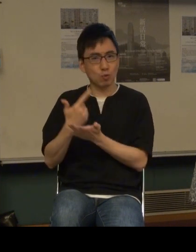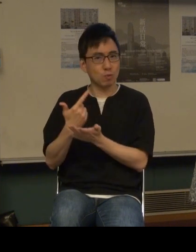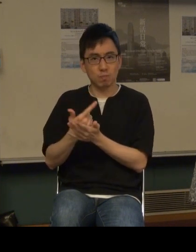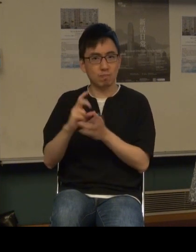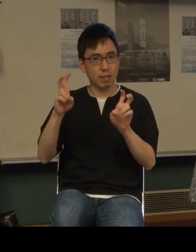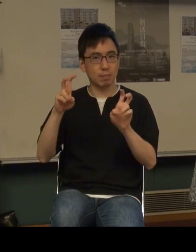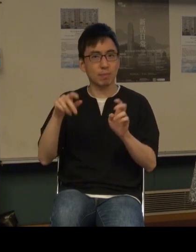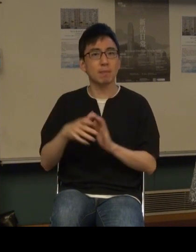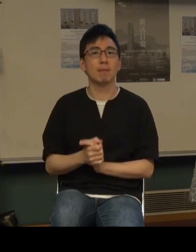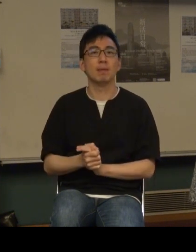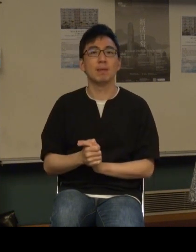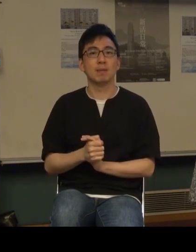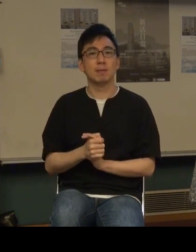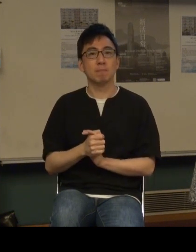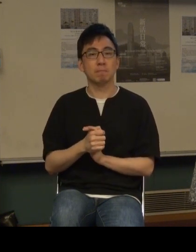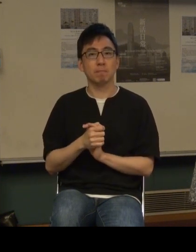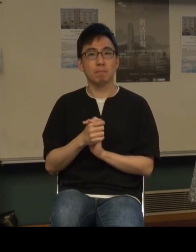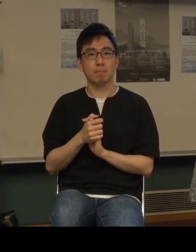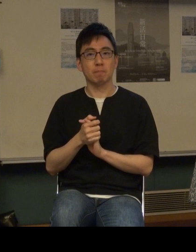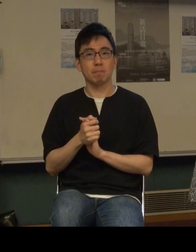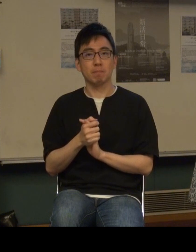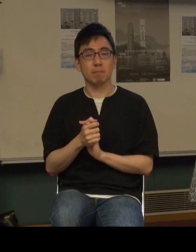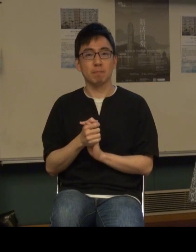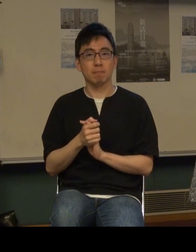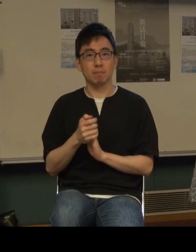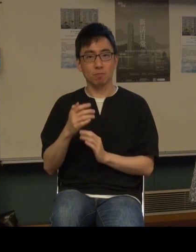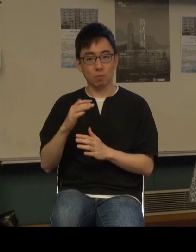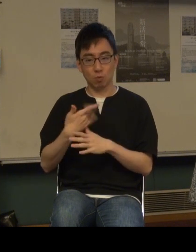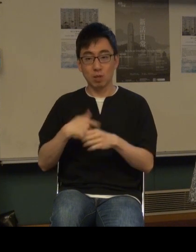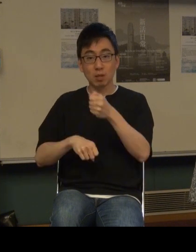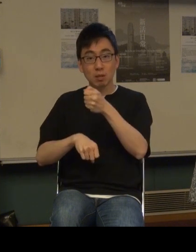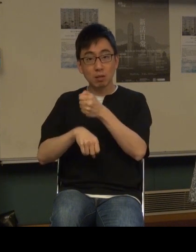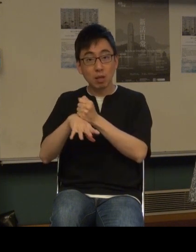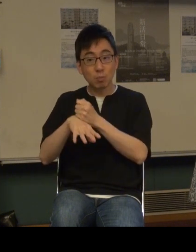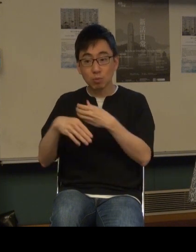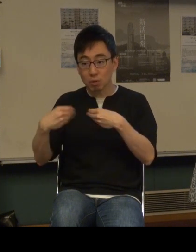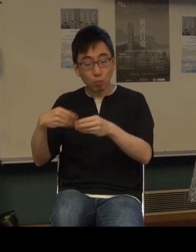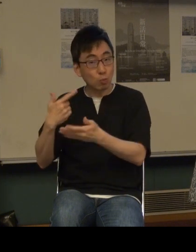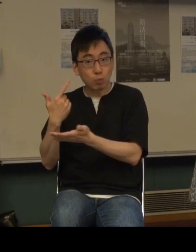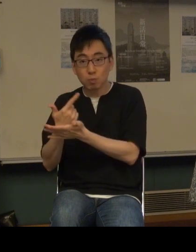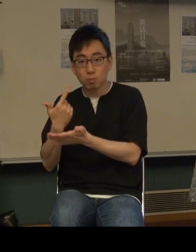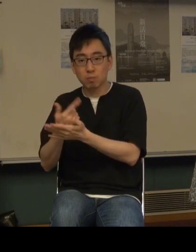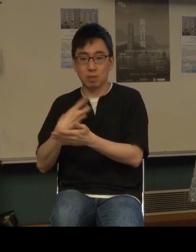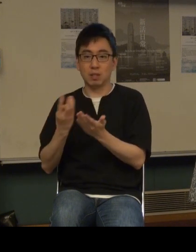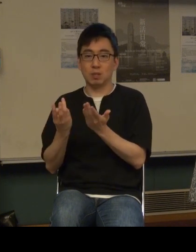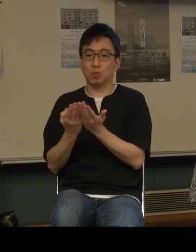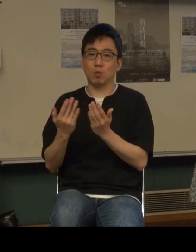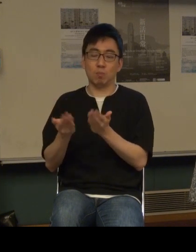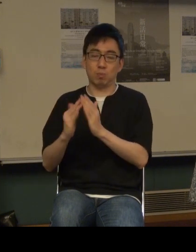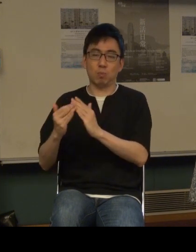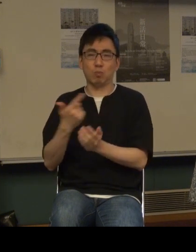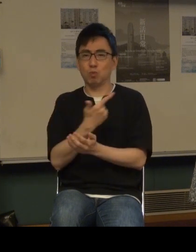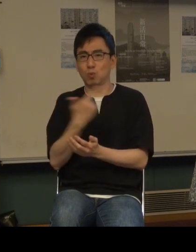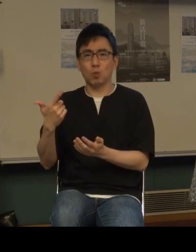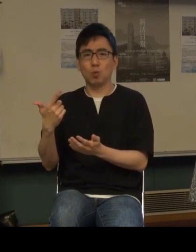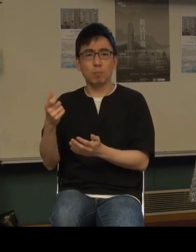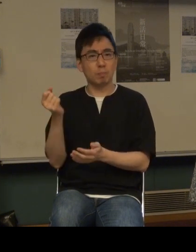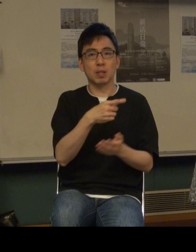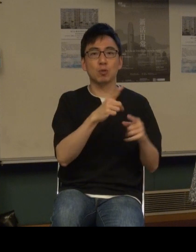嚟嘅。咁啊因為即係最基本嘅教育先係最緊要嘅，所以起小學嘅量咧係多過中學好多